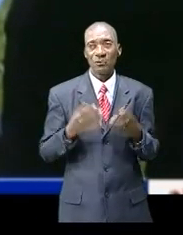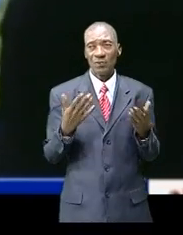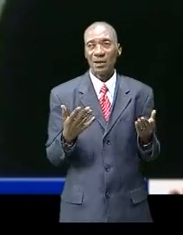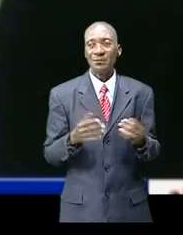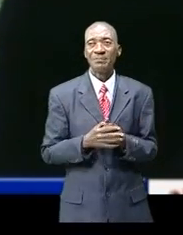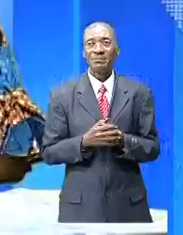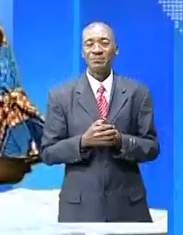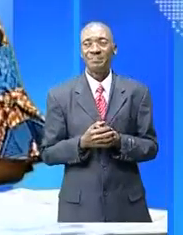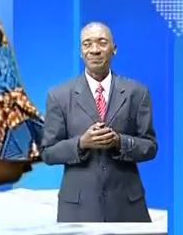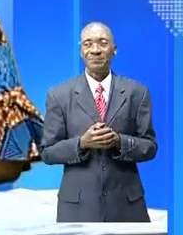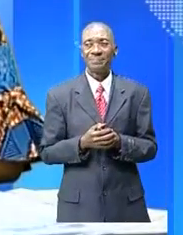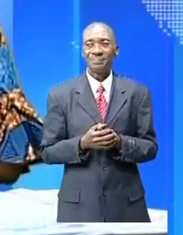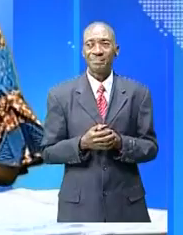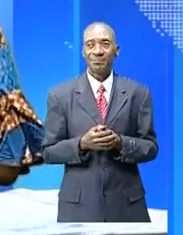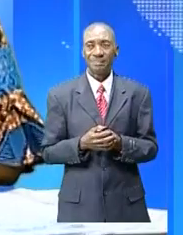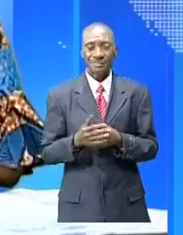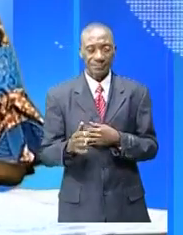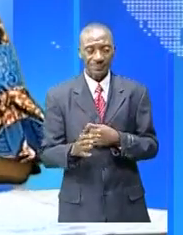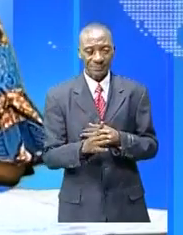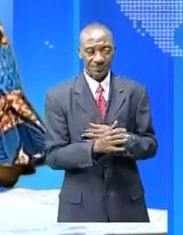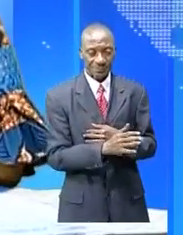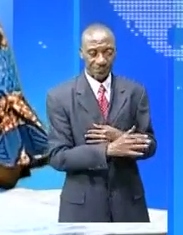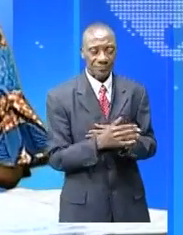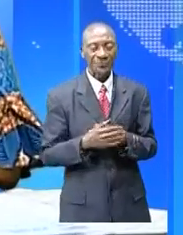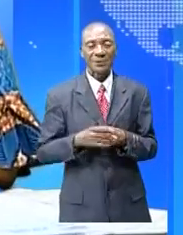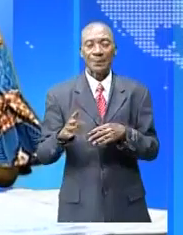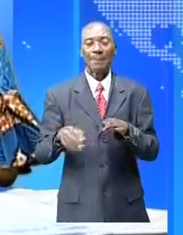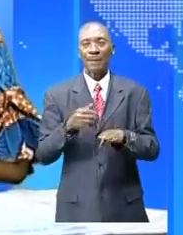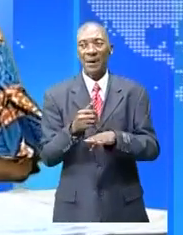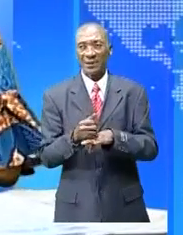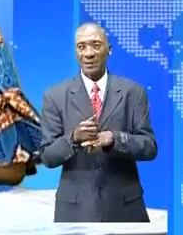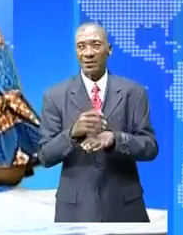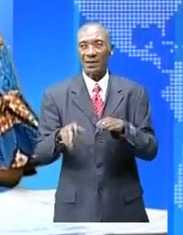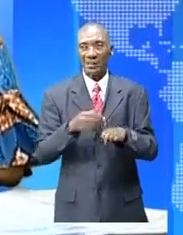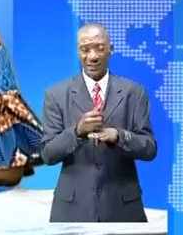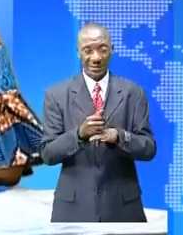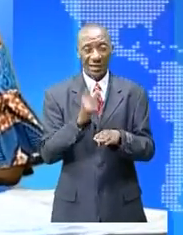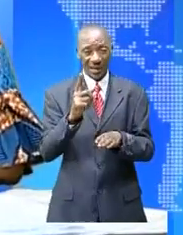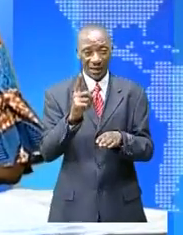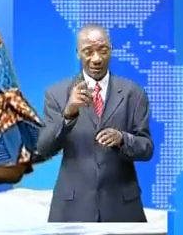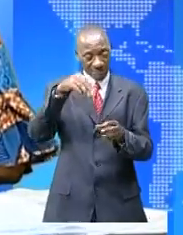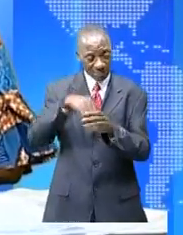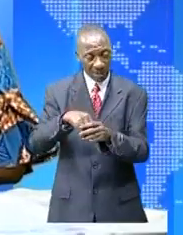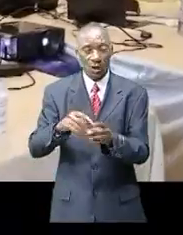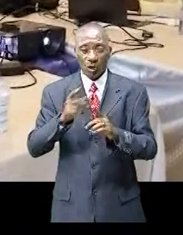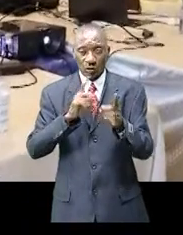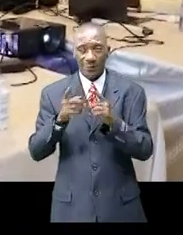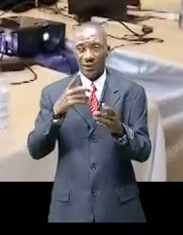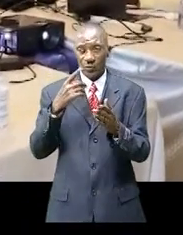Parlement. Suivons à présent cet atelier sur les finances climatiques.